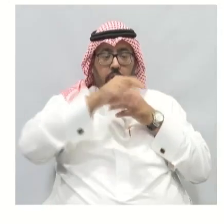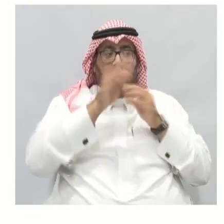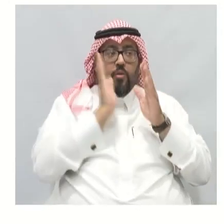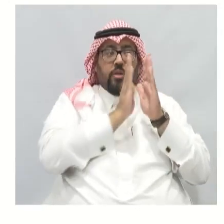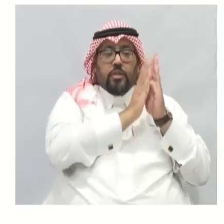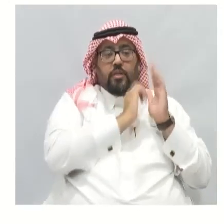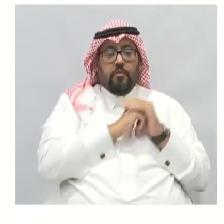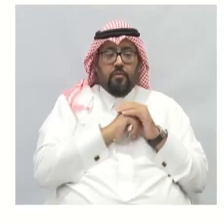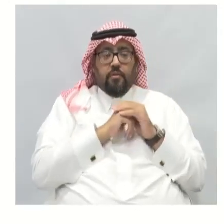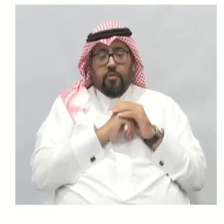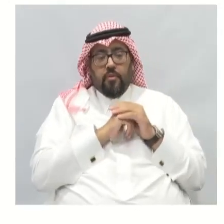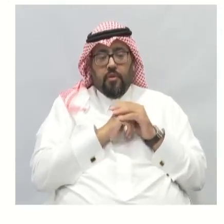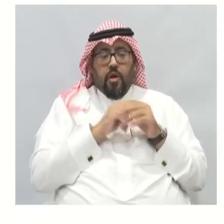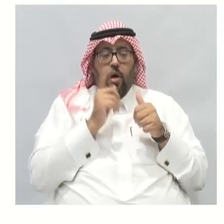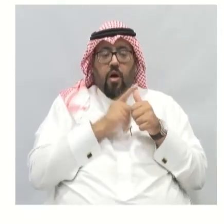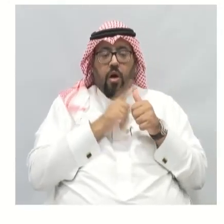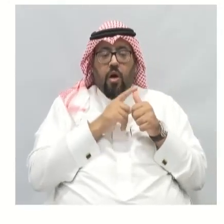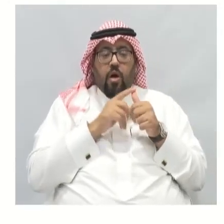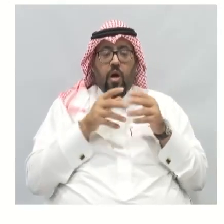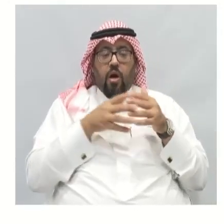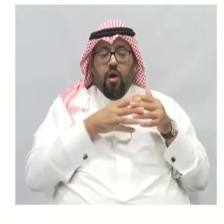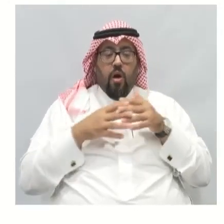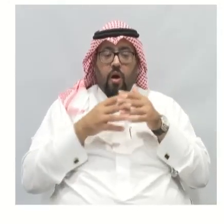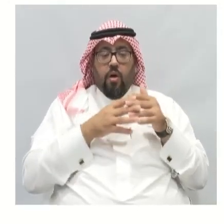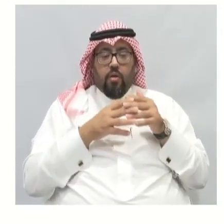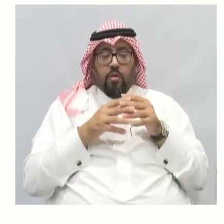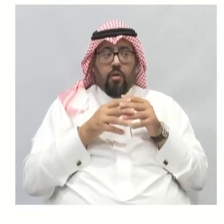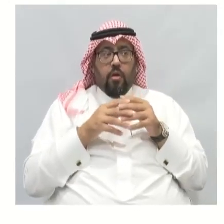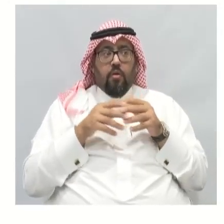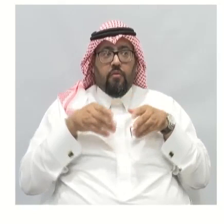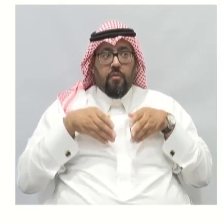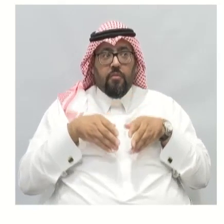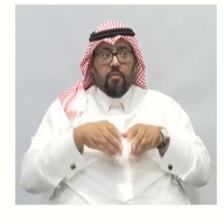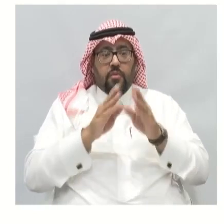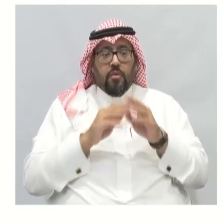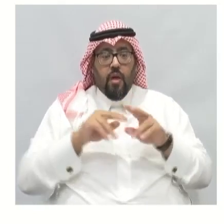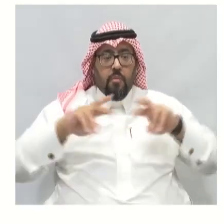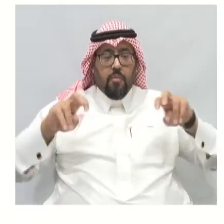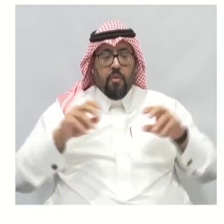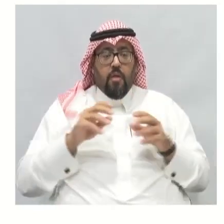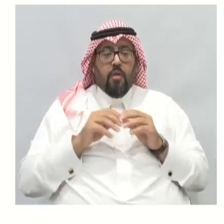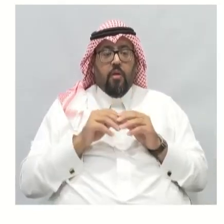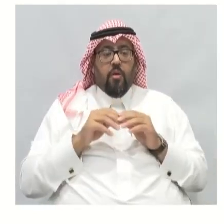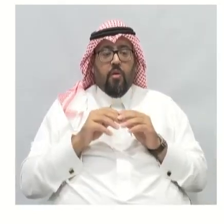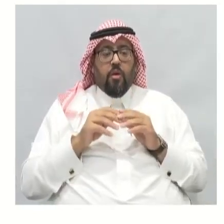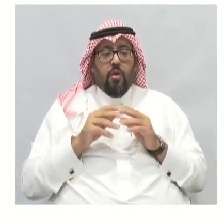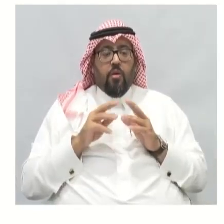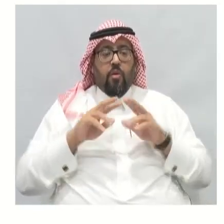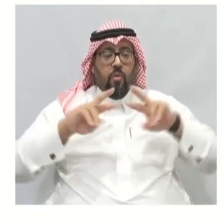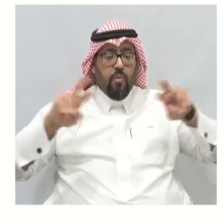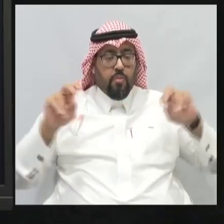والتصنيف تعد الولايات رائده في مجال البحث العلمي